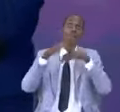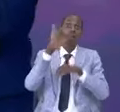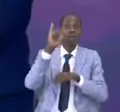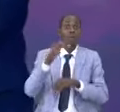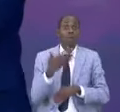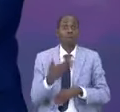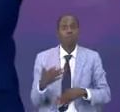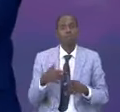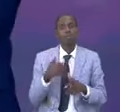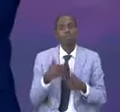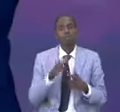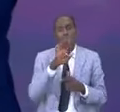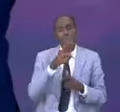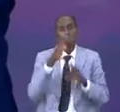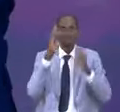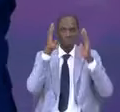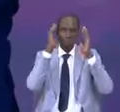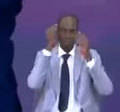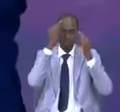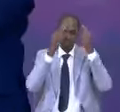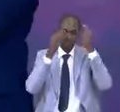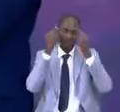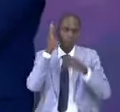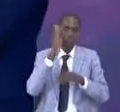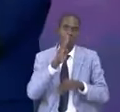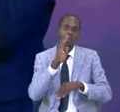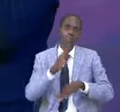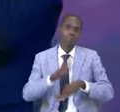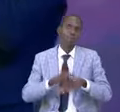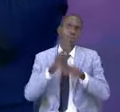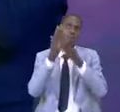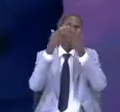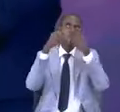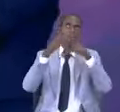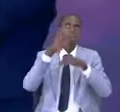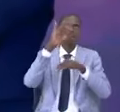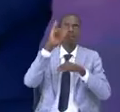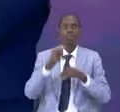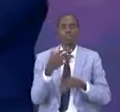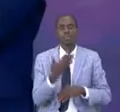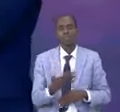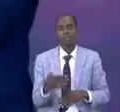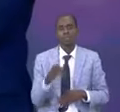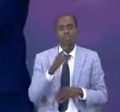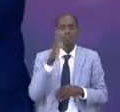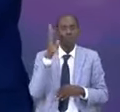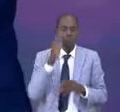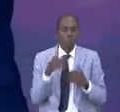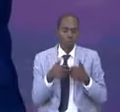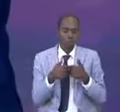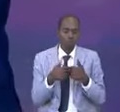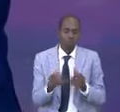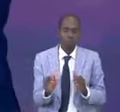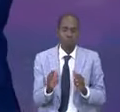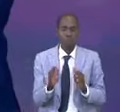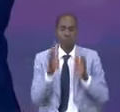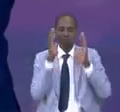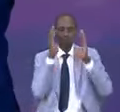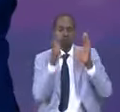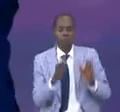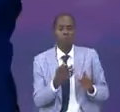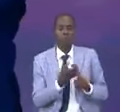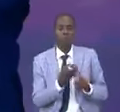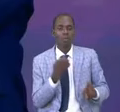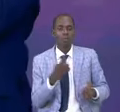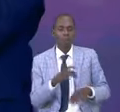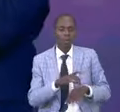sur les choses célestes vous perdrez concentration vous perdrez l'attention des choses terrestres des